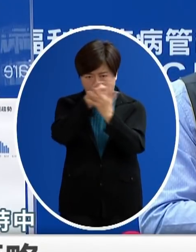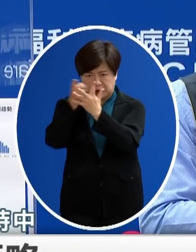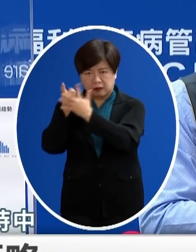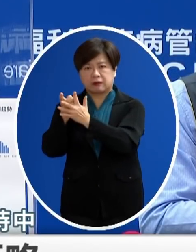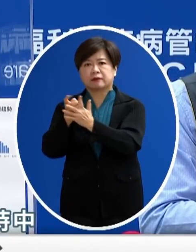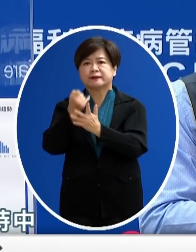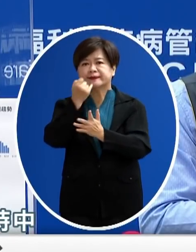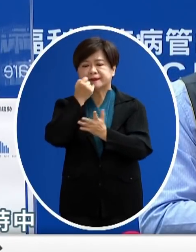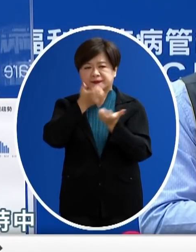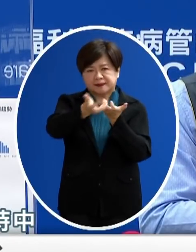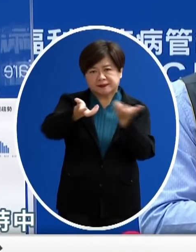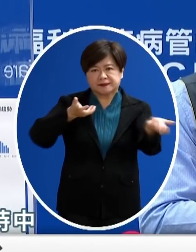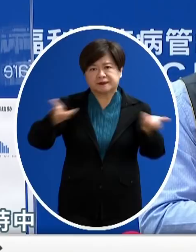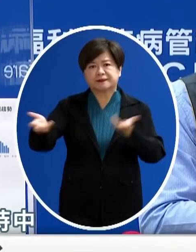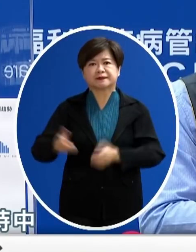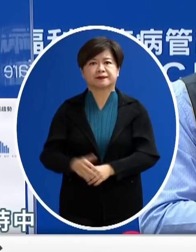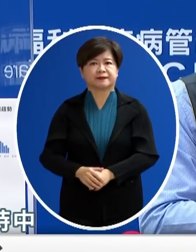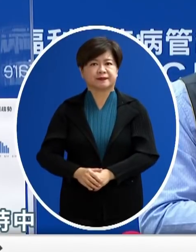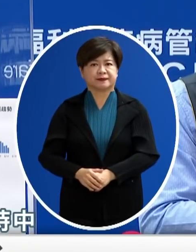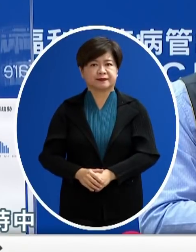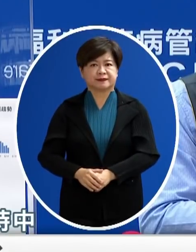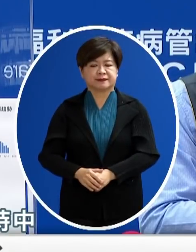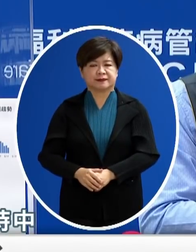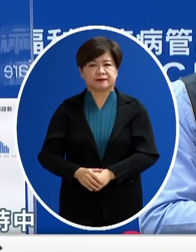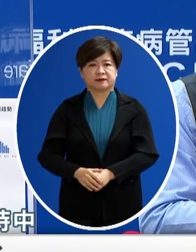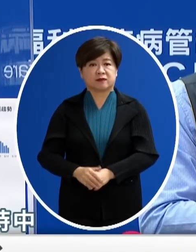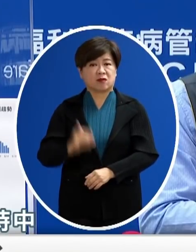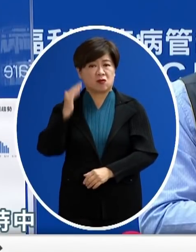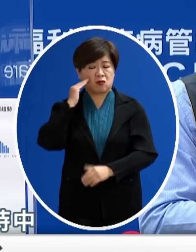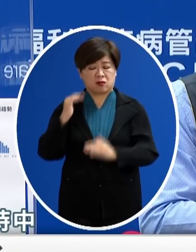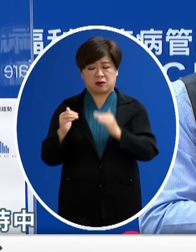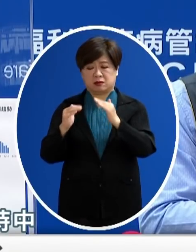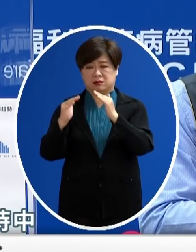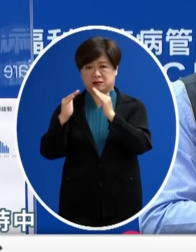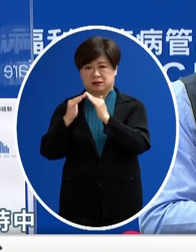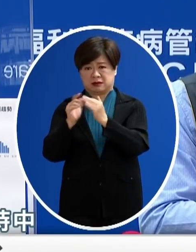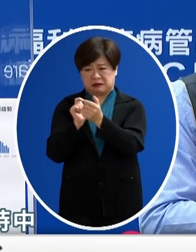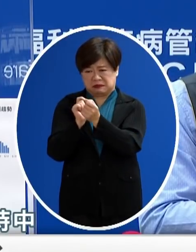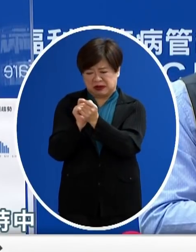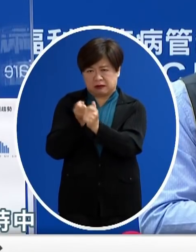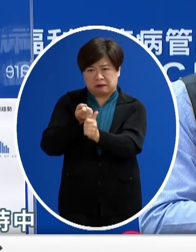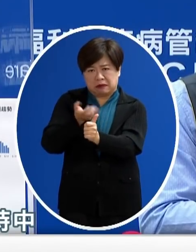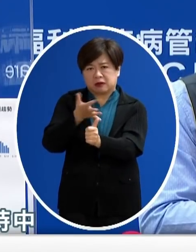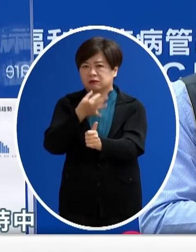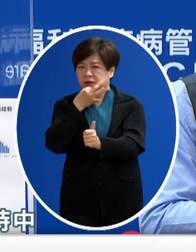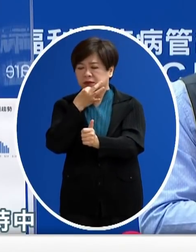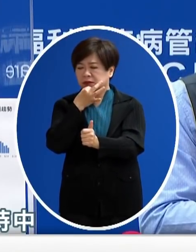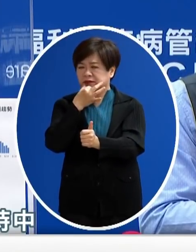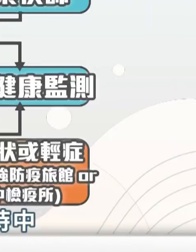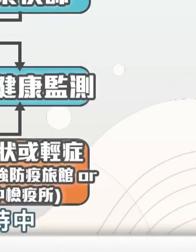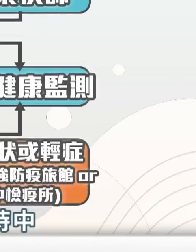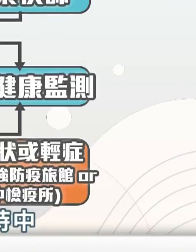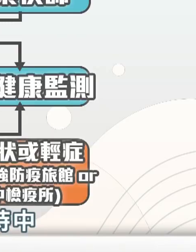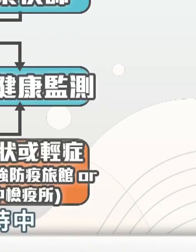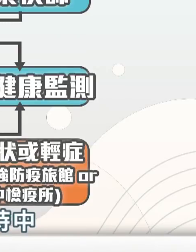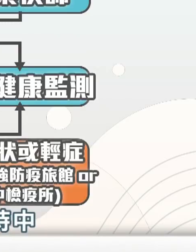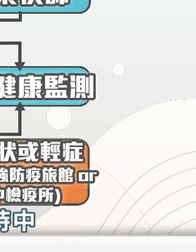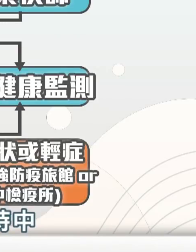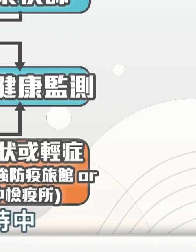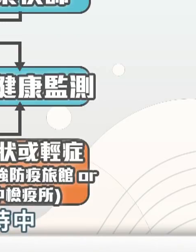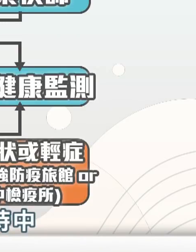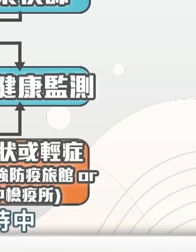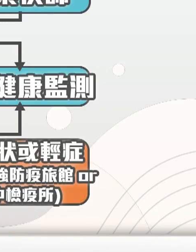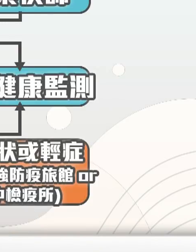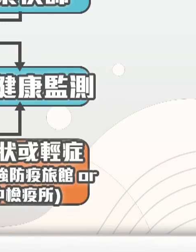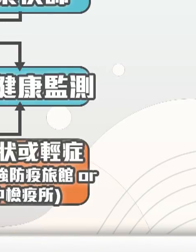略，能够让这个亲密的接触者染疫的可能性让它能够降低。 不只能居家采